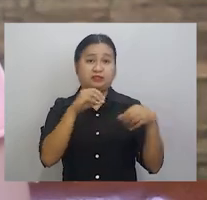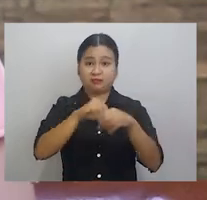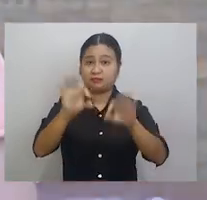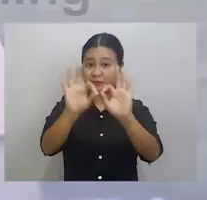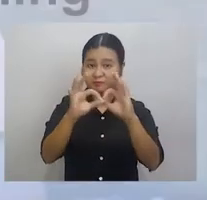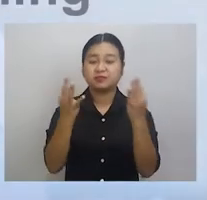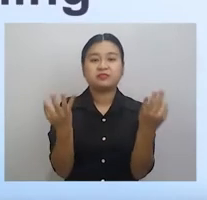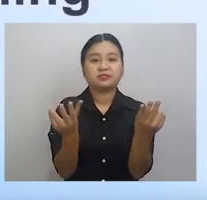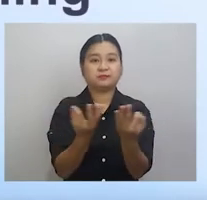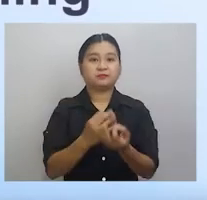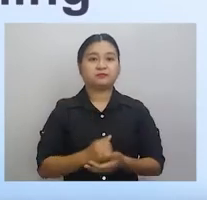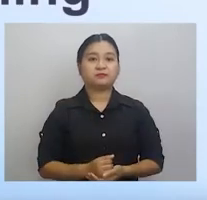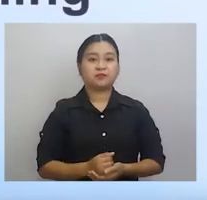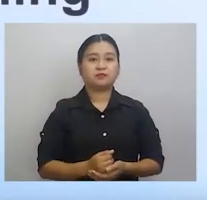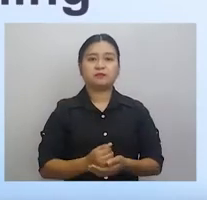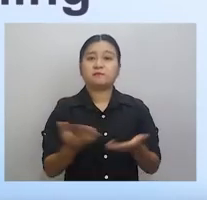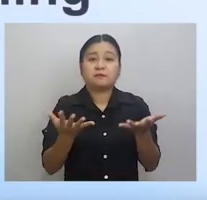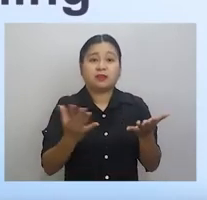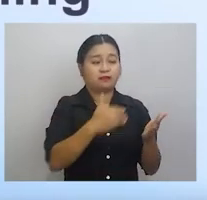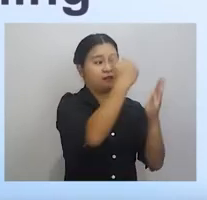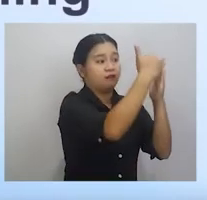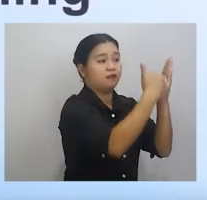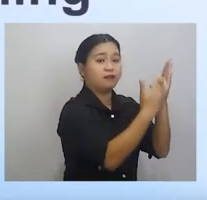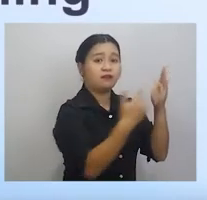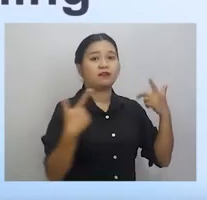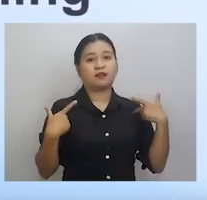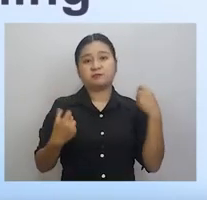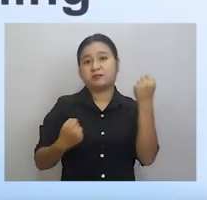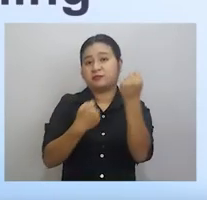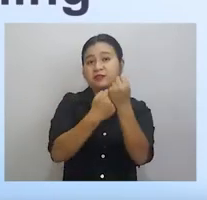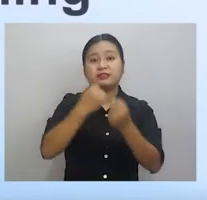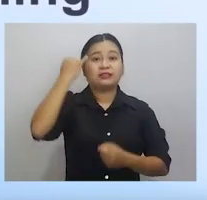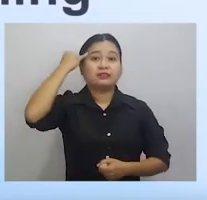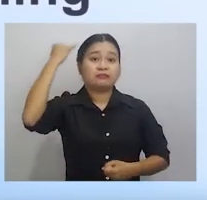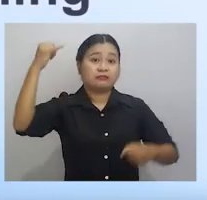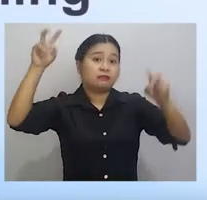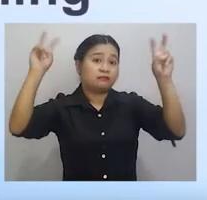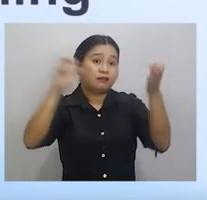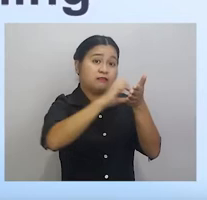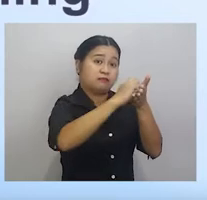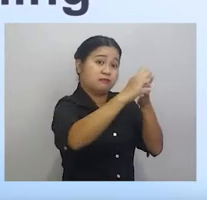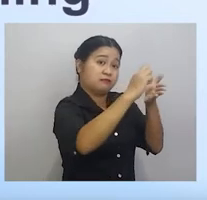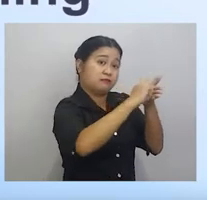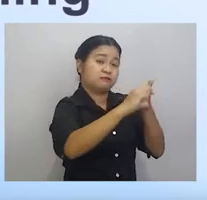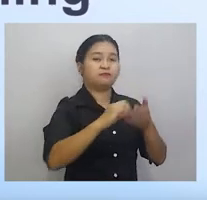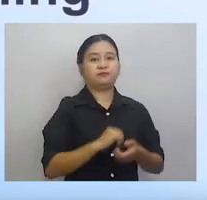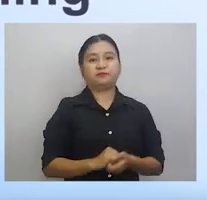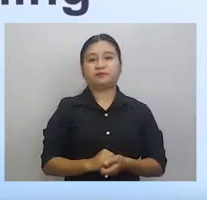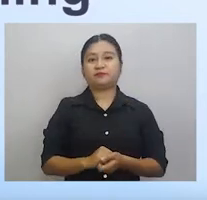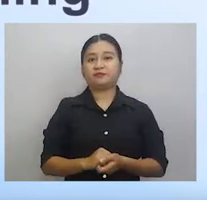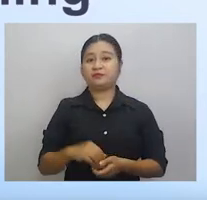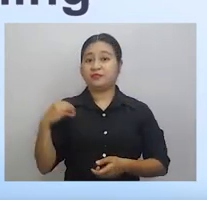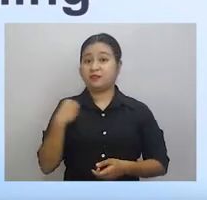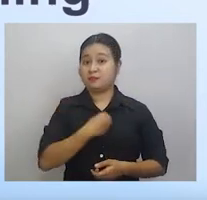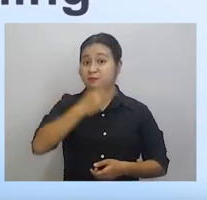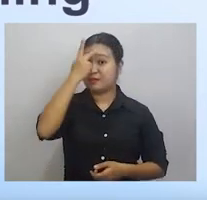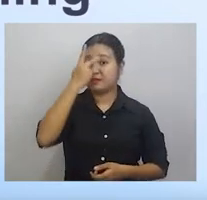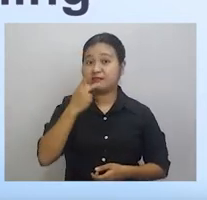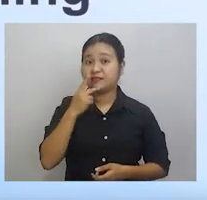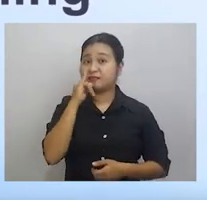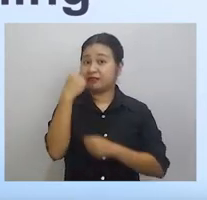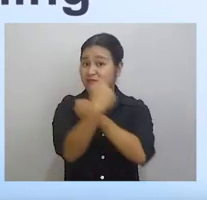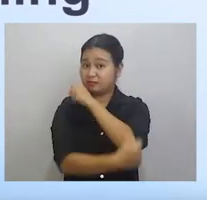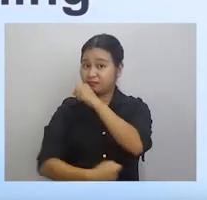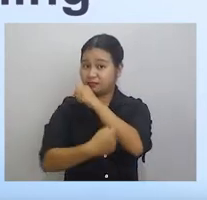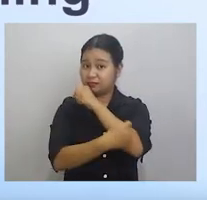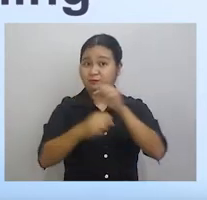pamilya. Alin sa mga sumusunod ang sumusuportang kaisipan sa teksto? Ang ating mga magulang ay kalasag